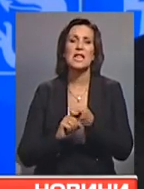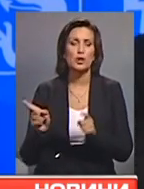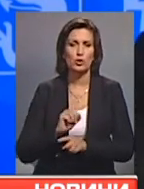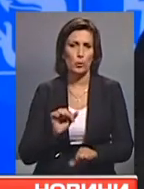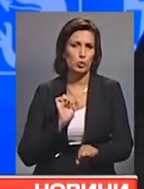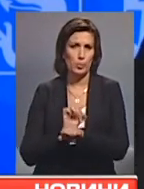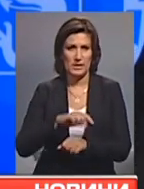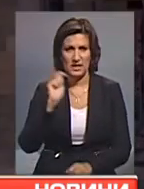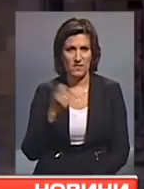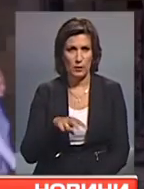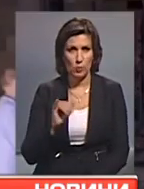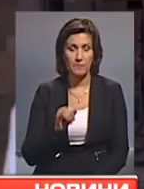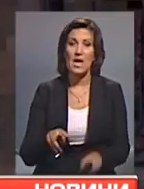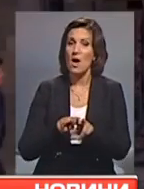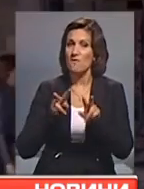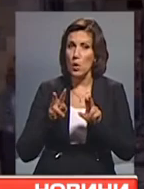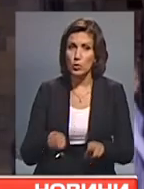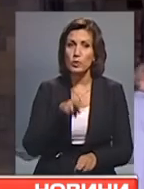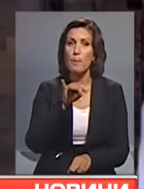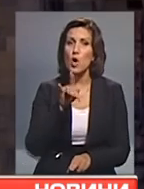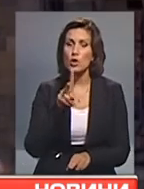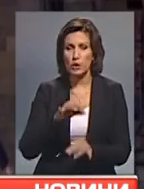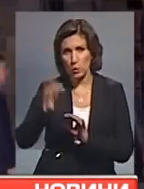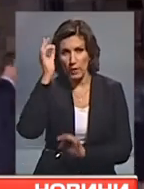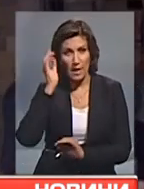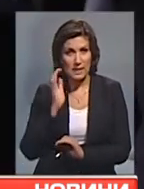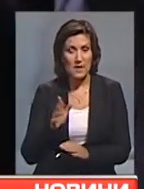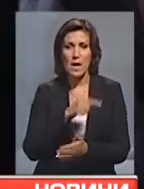аби зупинити війну водночас Петро